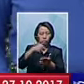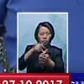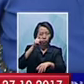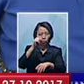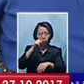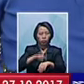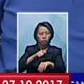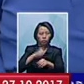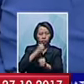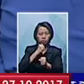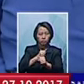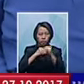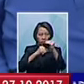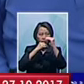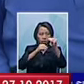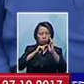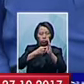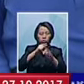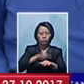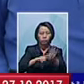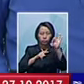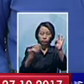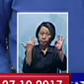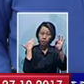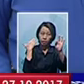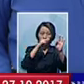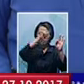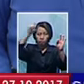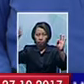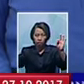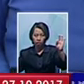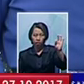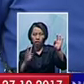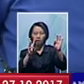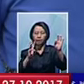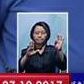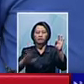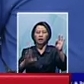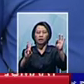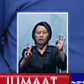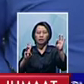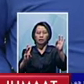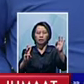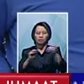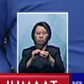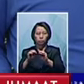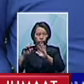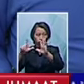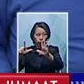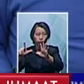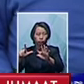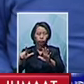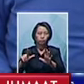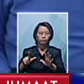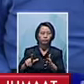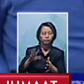waktu kerja berperingkat iaitu bermula jam 9 pagi hingga 6 petang. Ketujuh, pakar